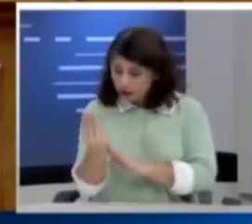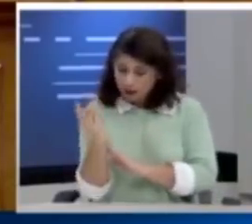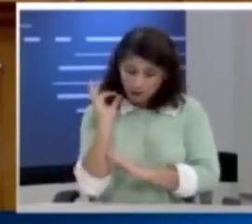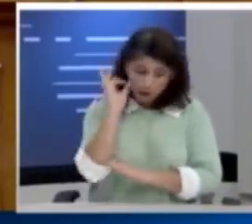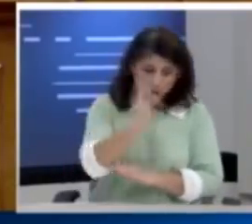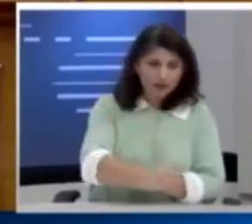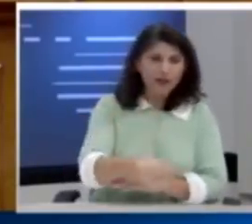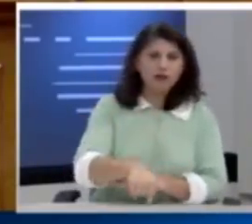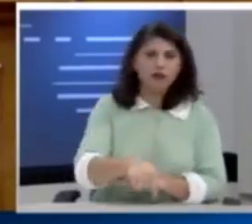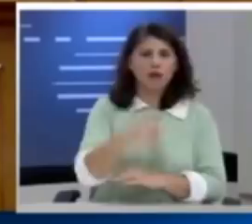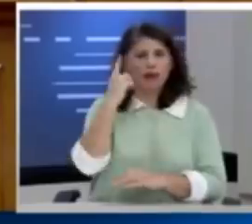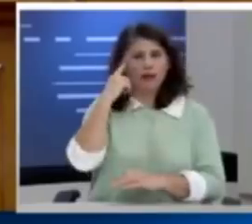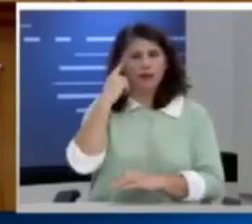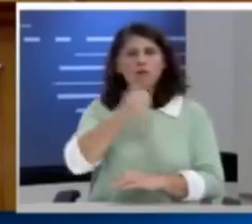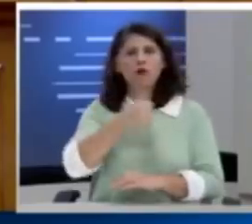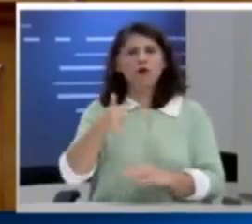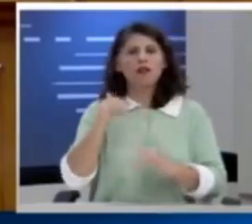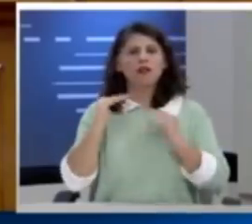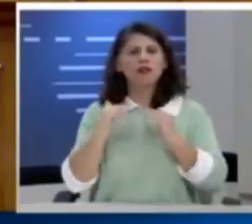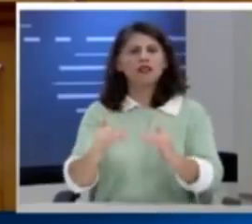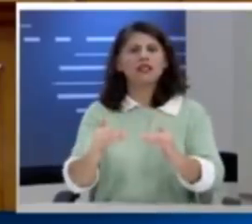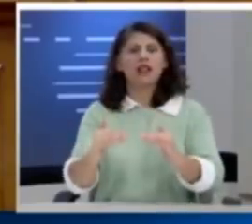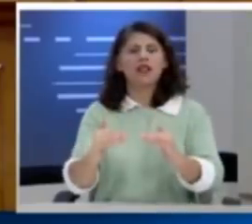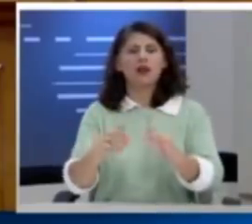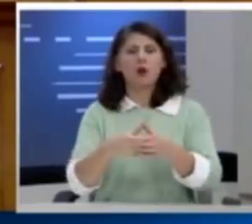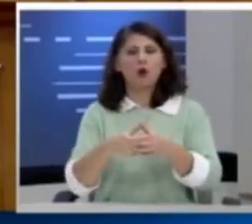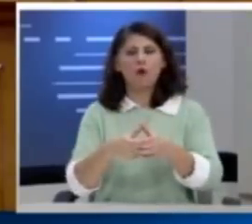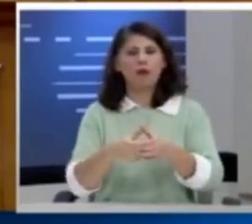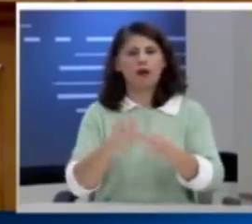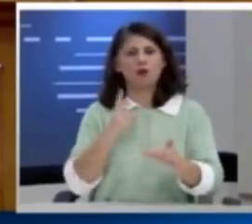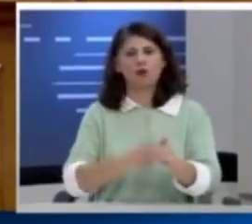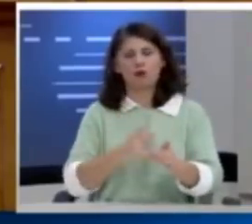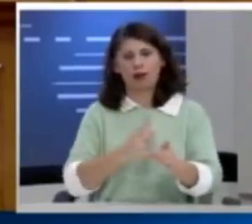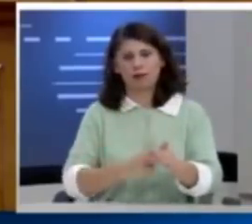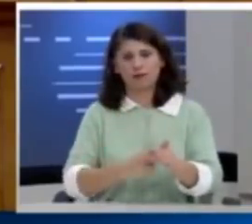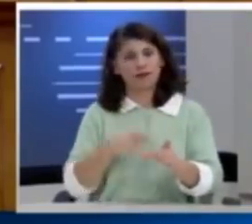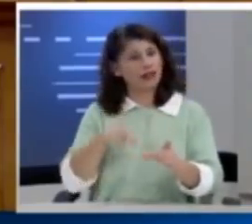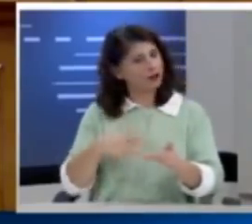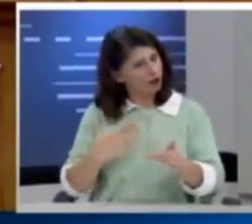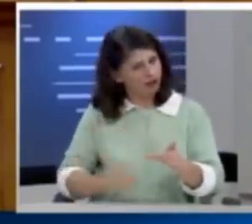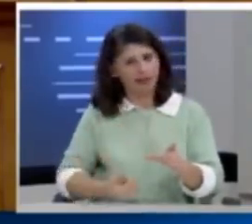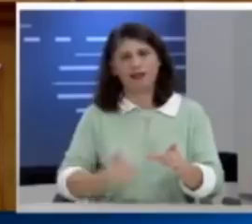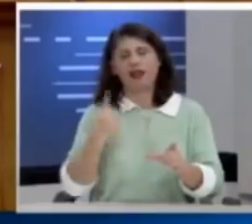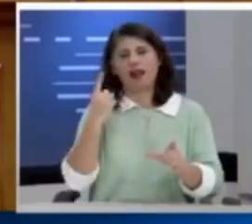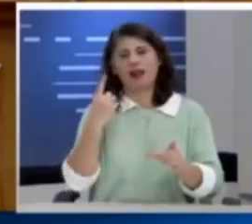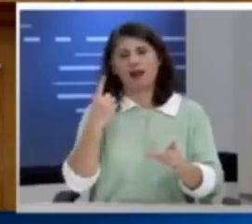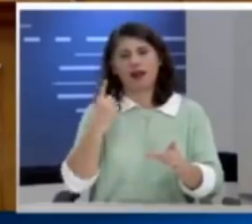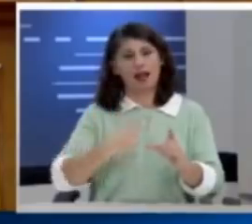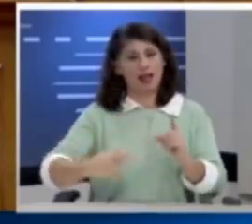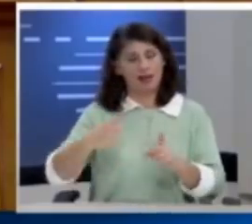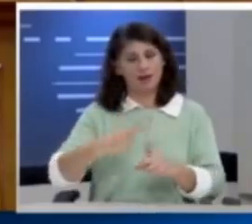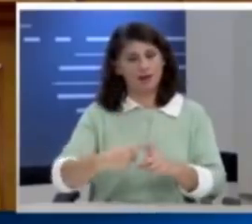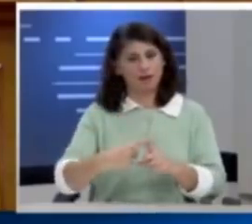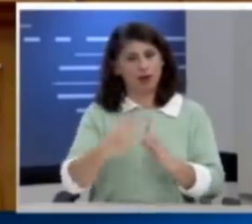διαπιστώσει ότι το μοναδικό σταθερό κόμμα είναι το ΚΚΕ. Και αυτό είναι ένα